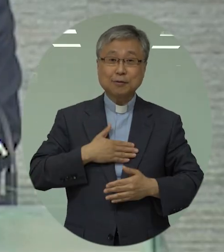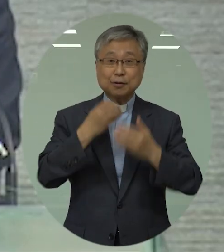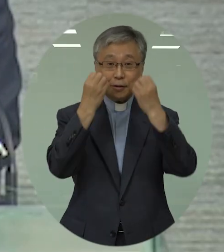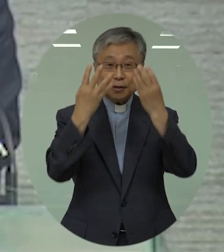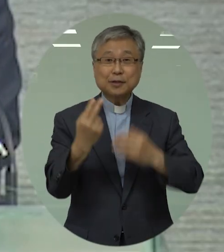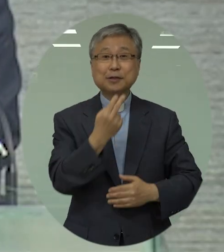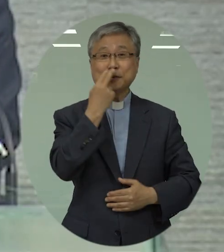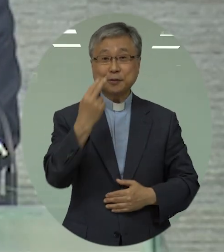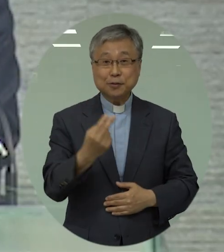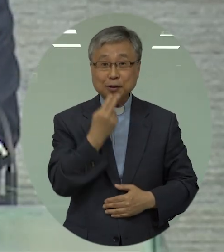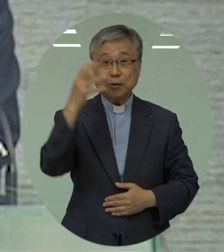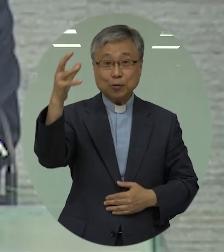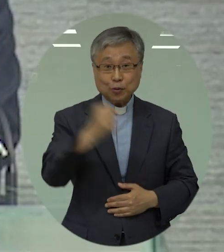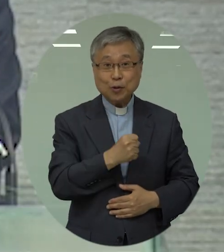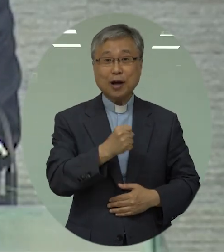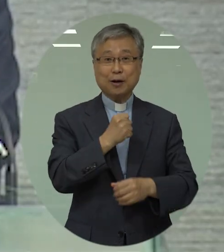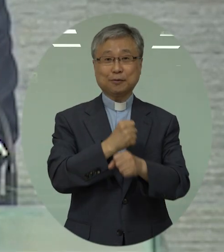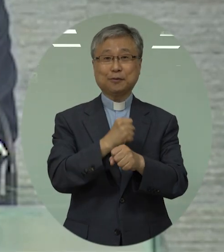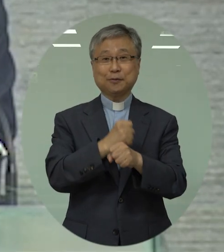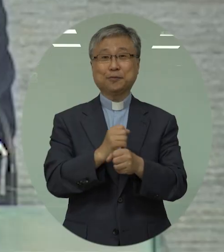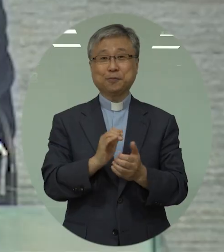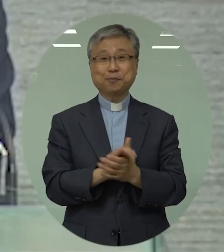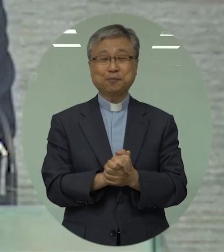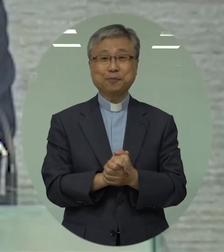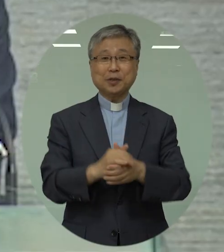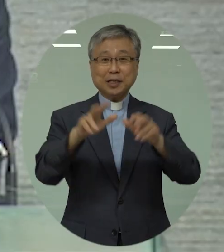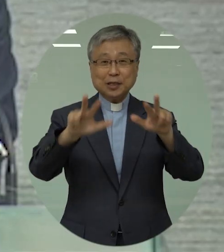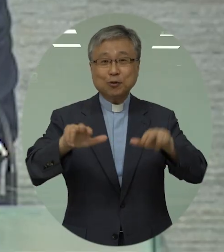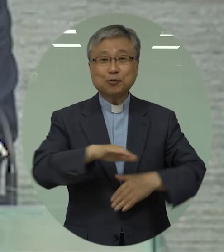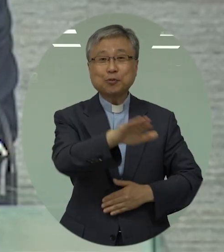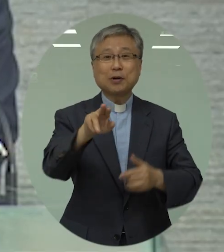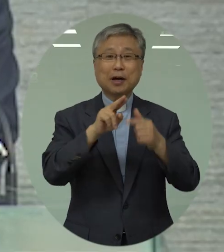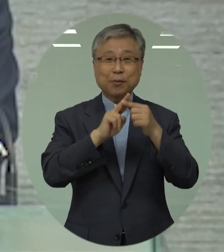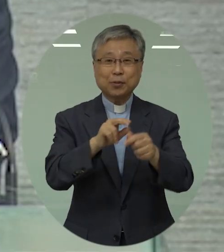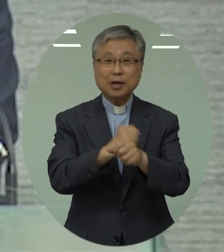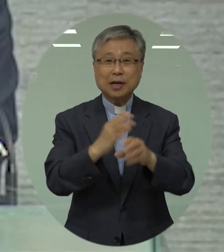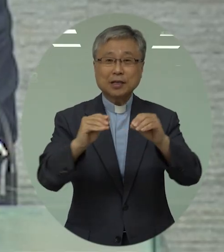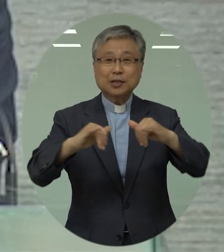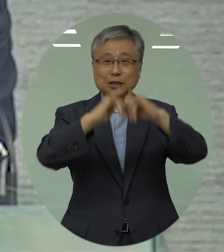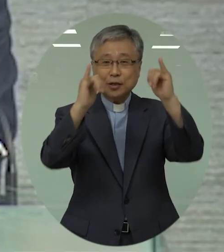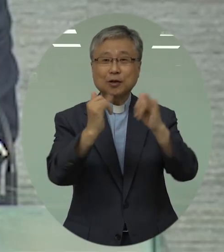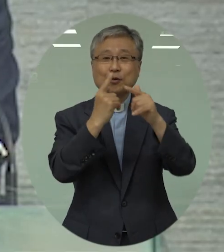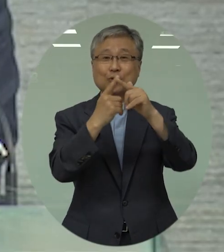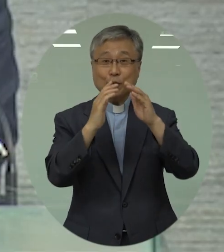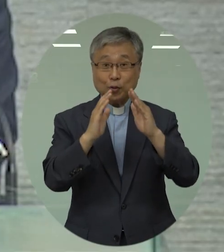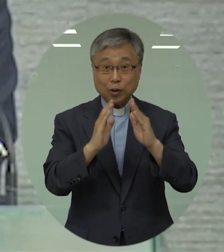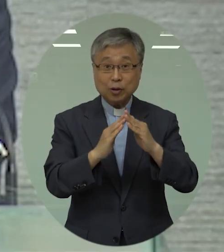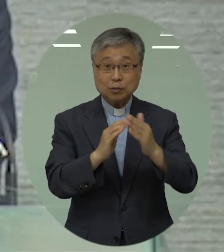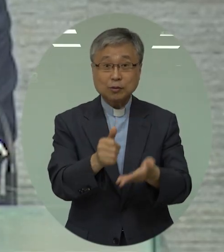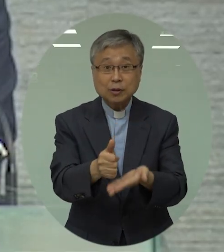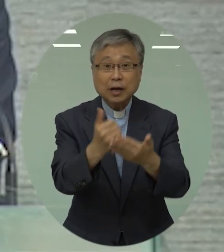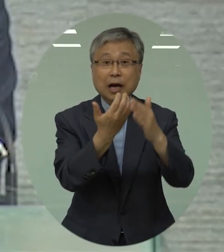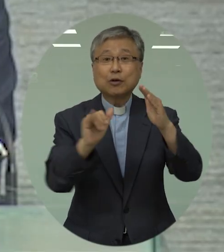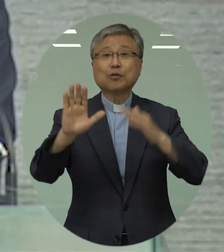새 생명을 소유하고 또 이제 우리와 함께한 지역교회를 섬기는 가족이